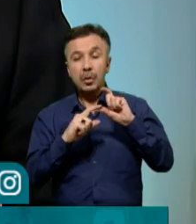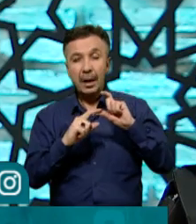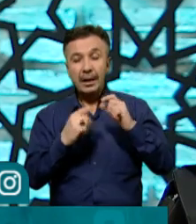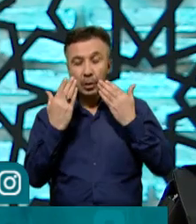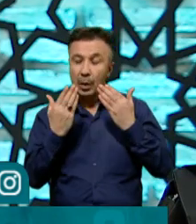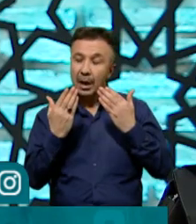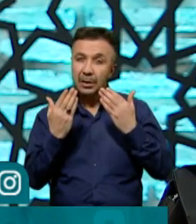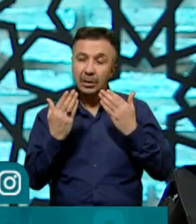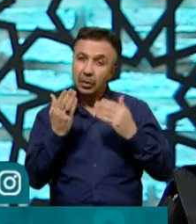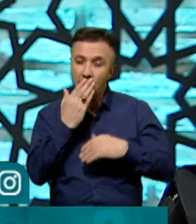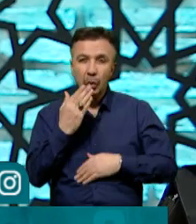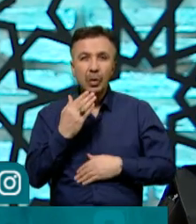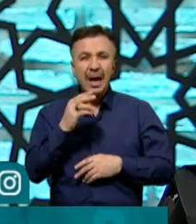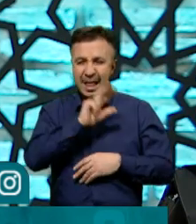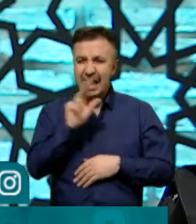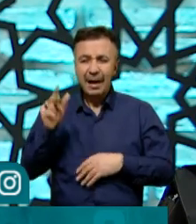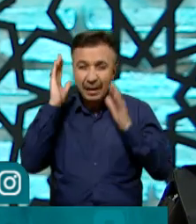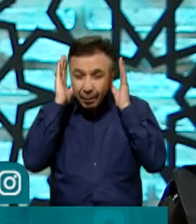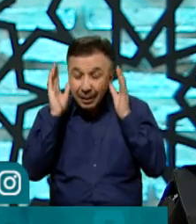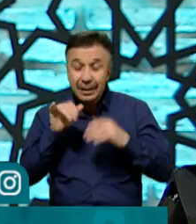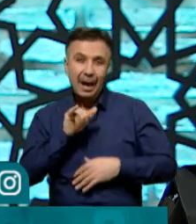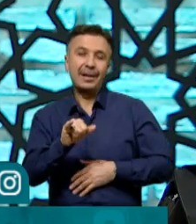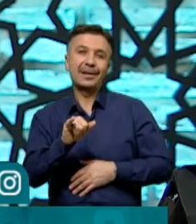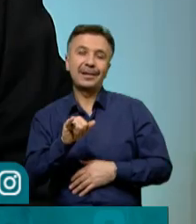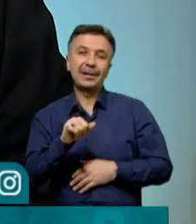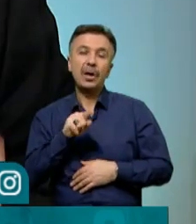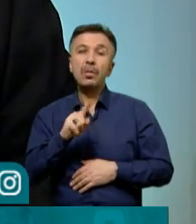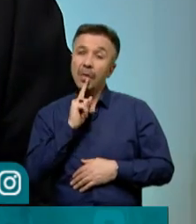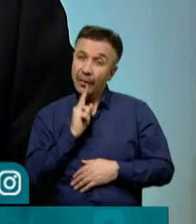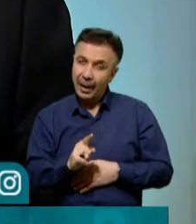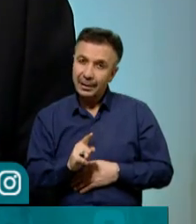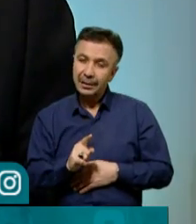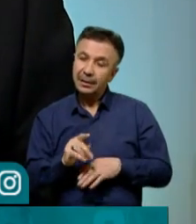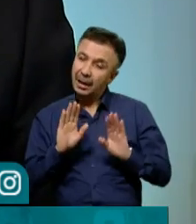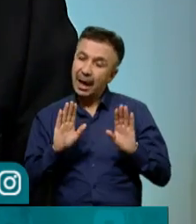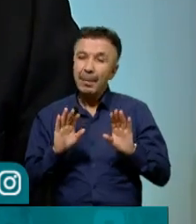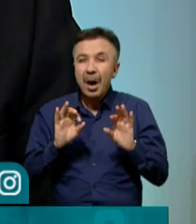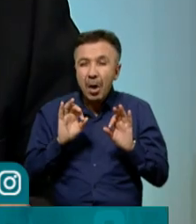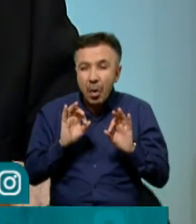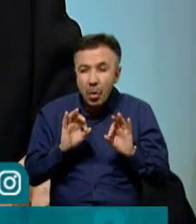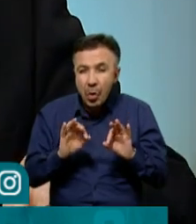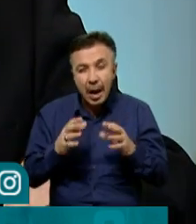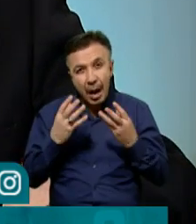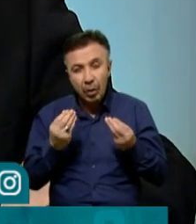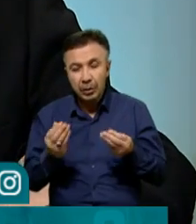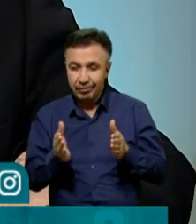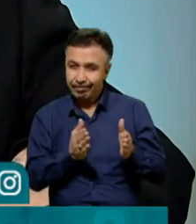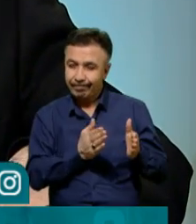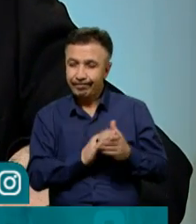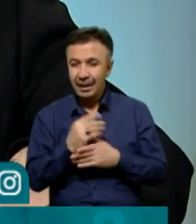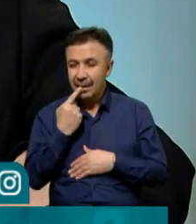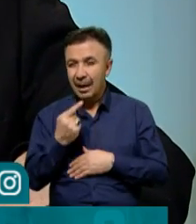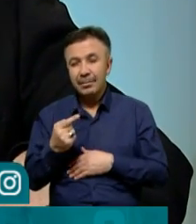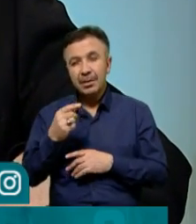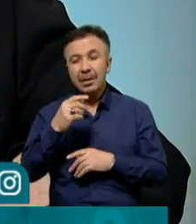de böyle yapıyor. Teravihte de böyledir bu. Teravihte de bu böyledir. Bu farzdır. Ama şöyle olsa, mesela diyelim ki